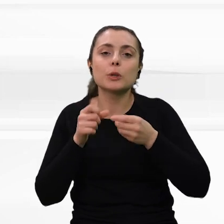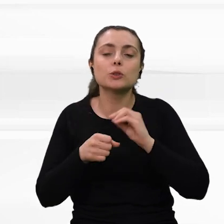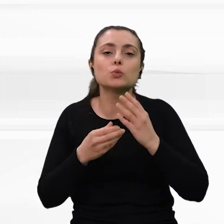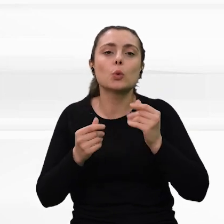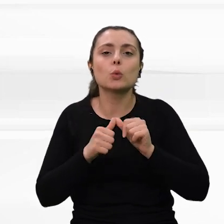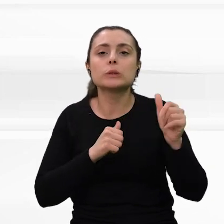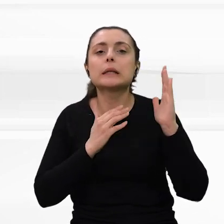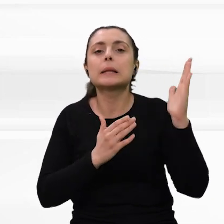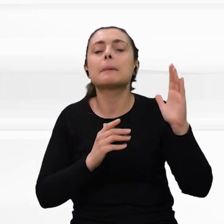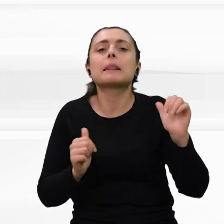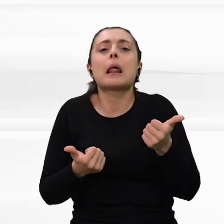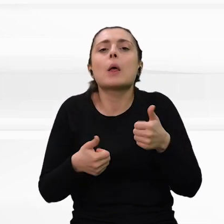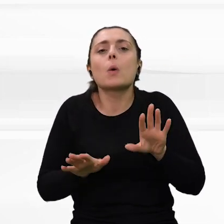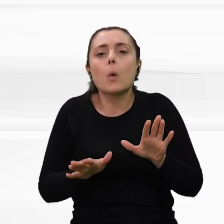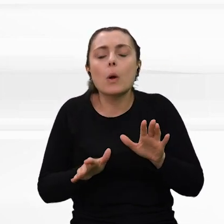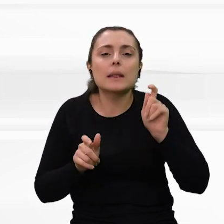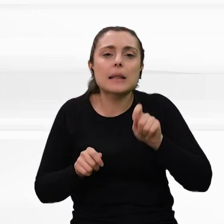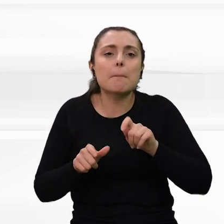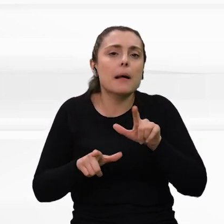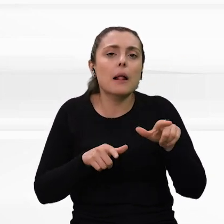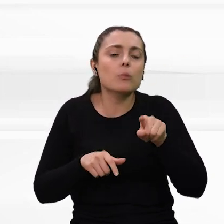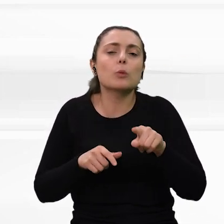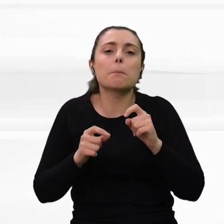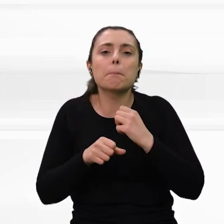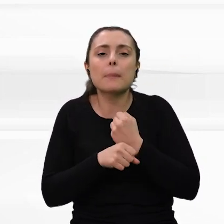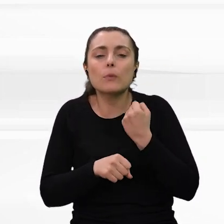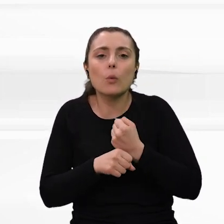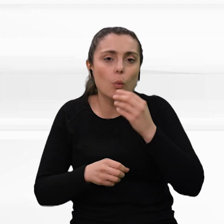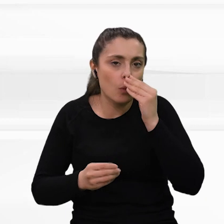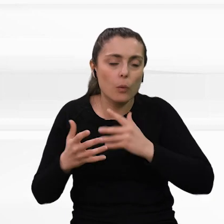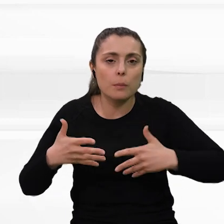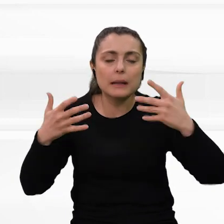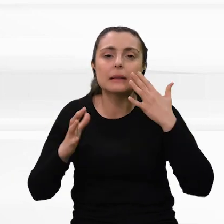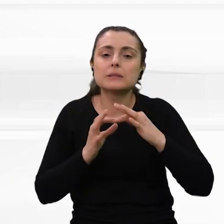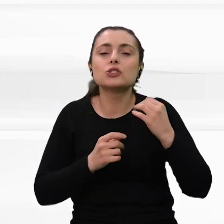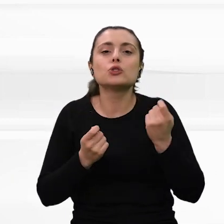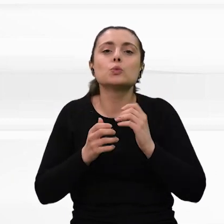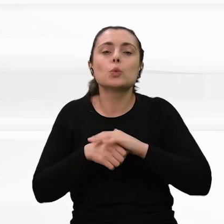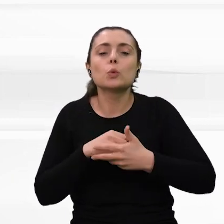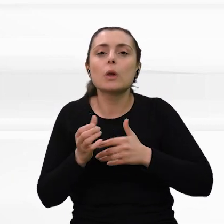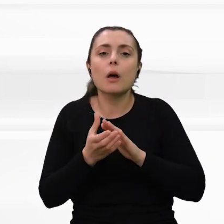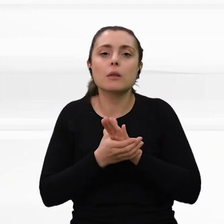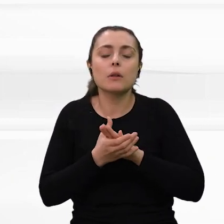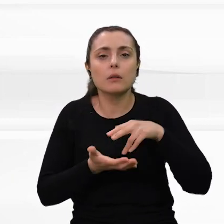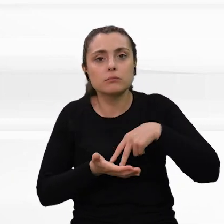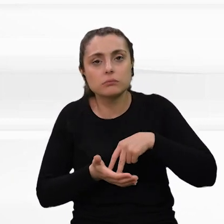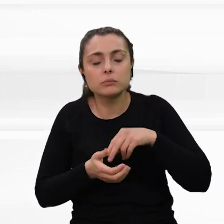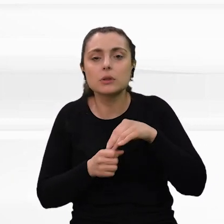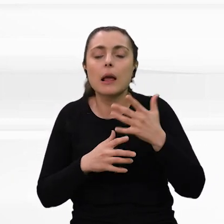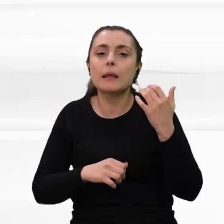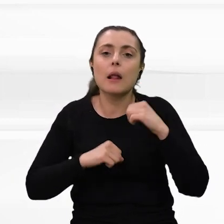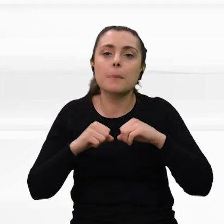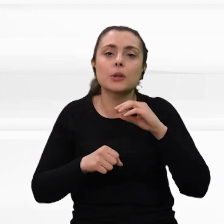şeyler bulmak için çok uzaklara gitmeye gerek yok yapmanız gereken bu betonda Normalde insanların iş dünyasında ayakta kalmak için